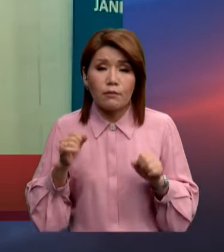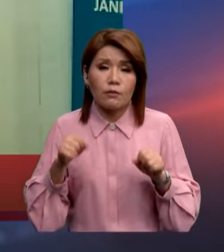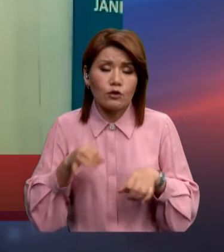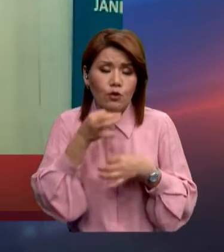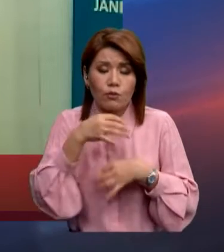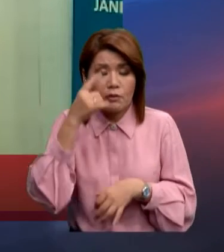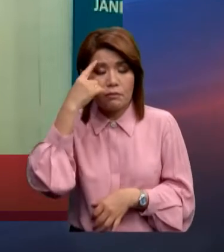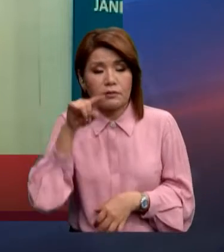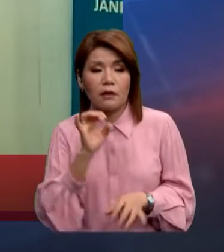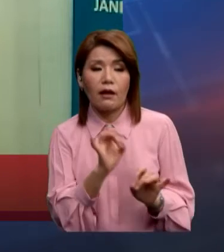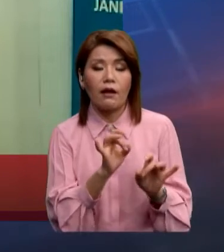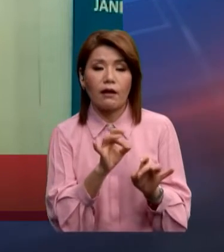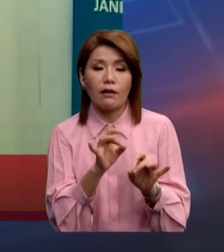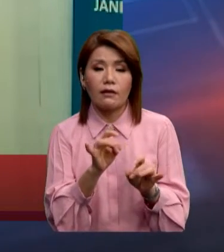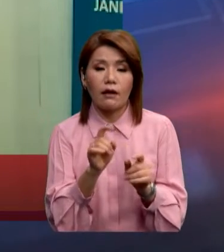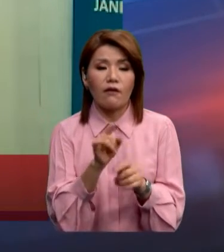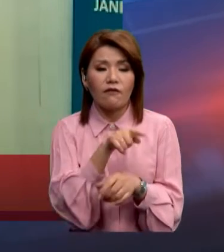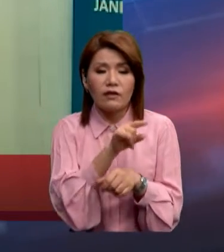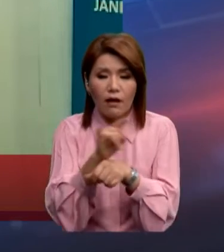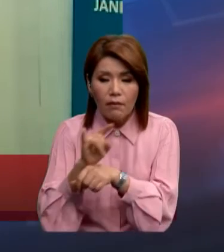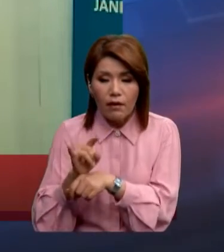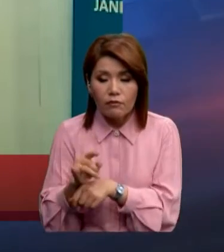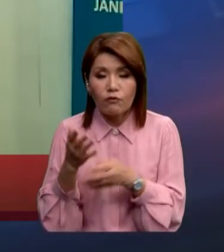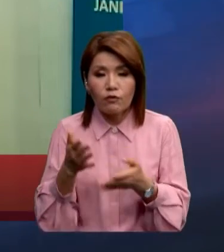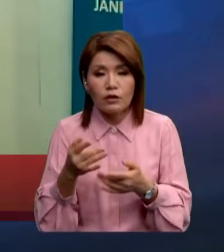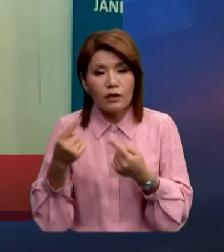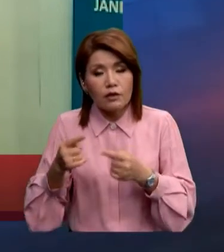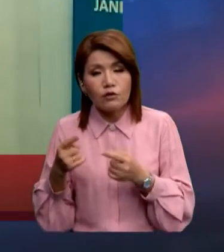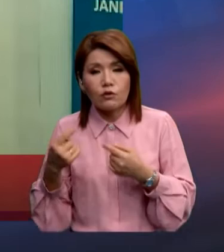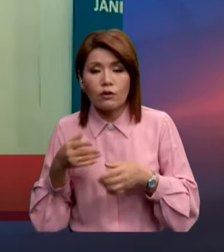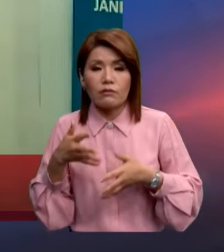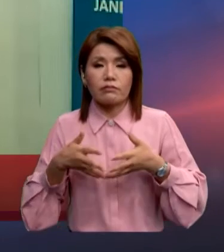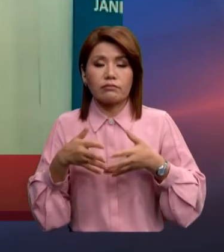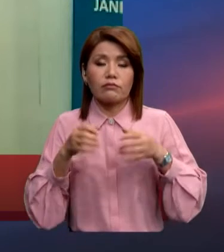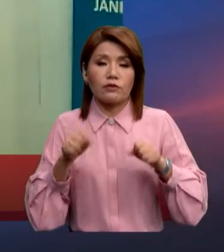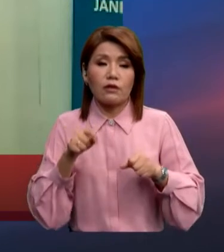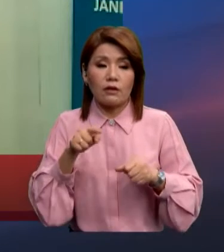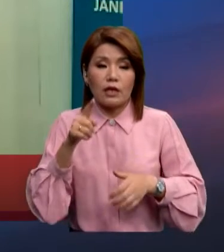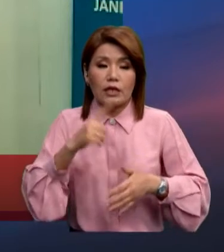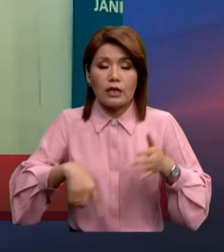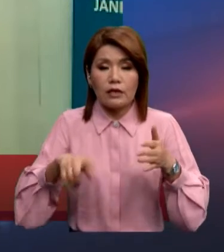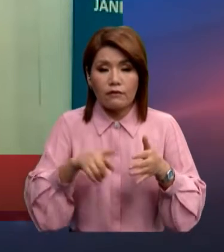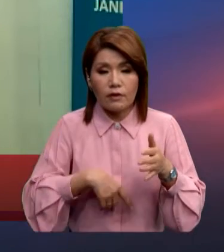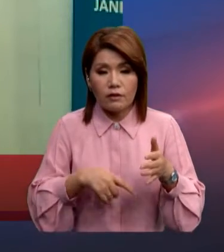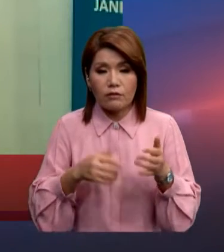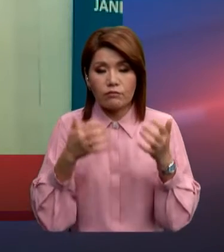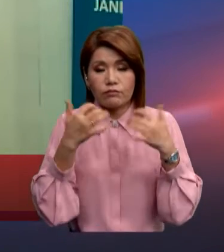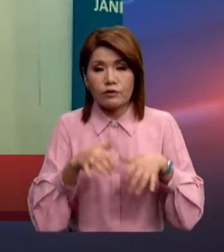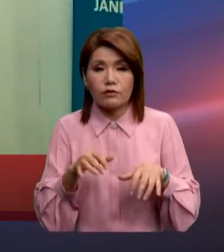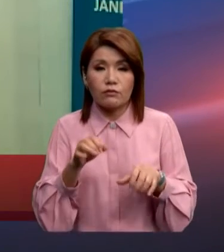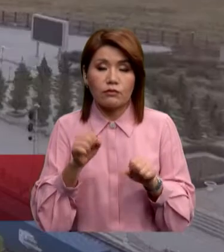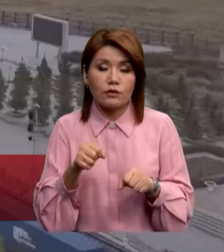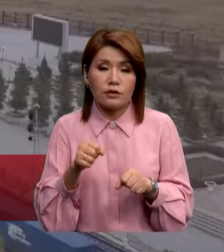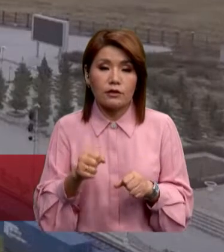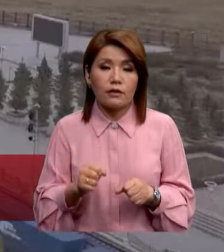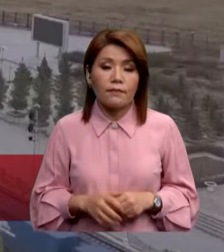угодно придумать и сказать, а на самом деле вас обманывают, там дело вот так и так. И для этого не нужно никаких доказательств, просто можно сыграть на